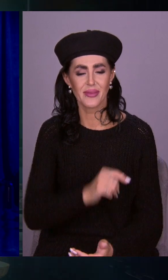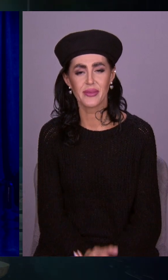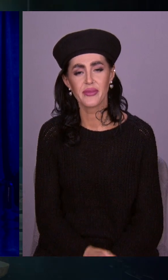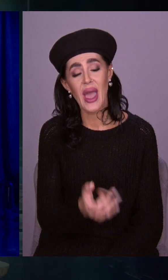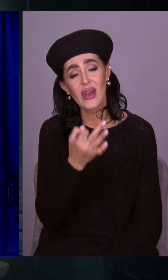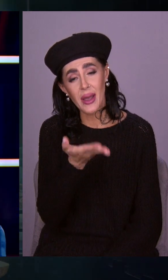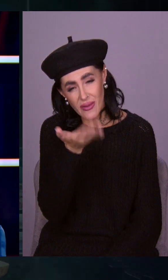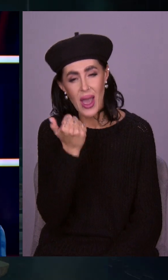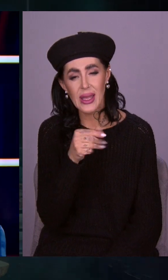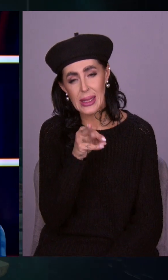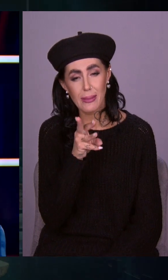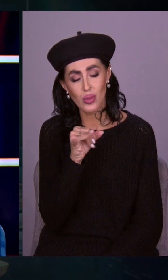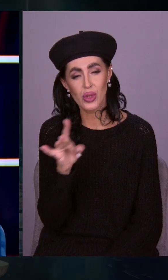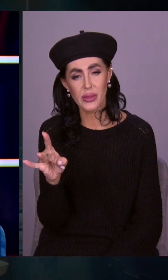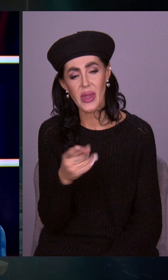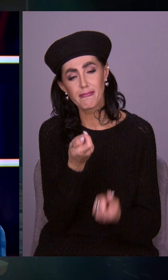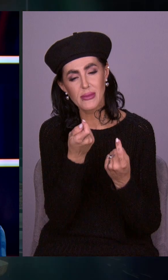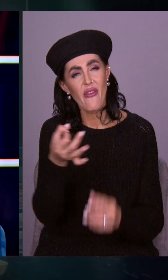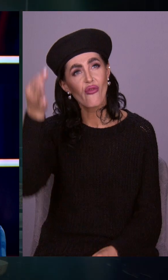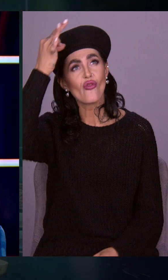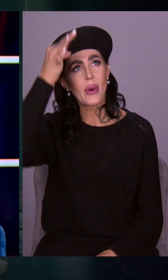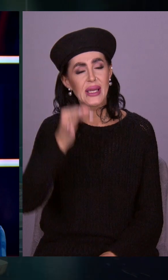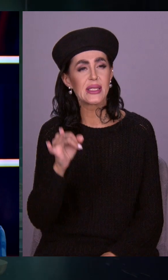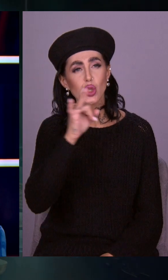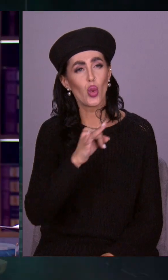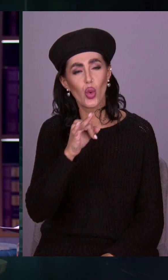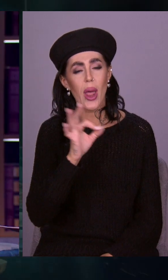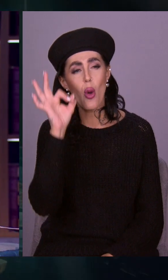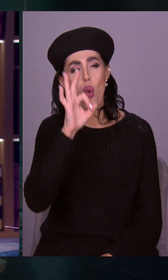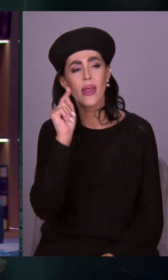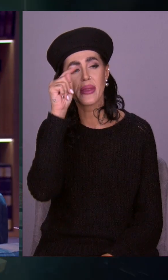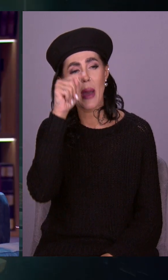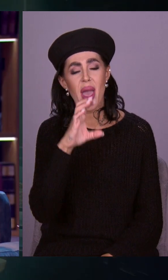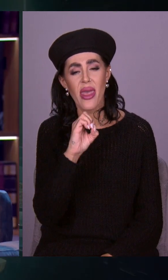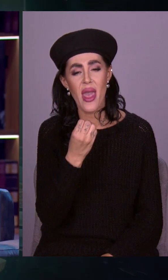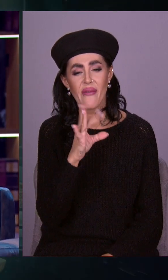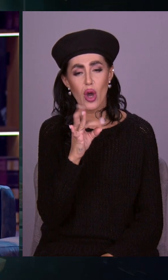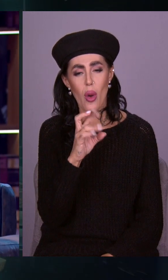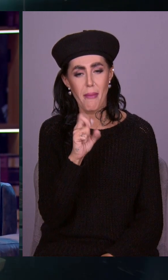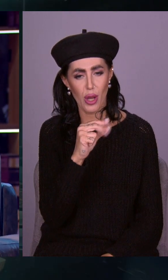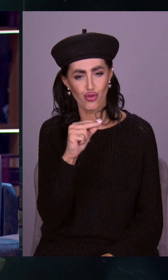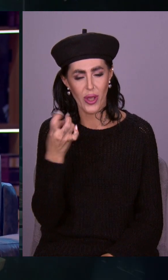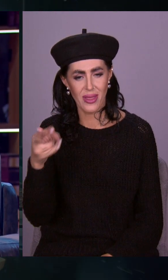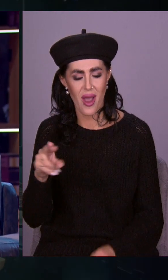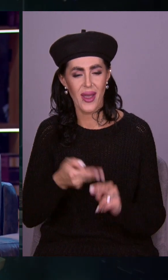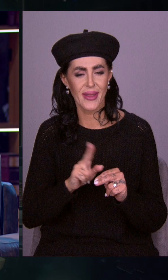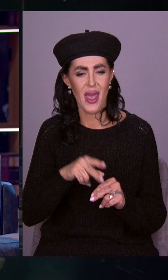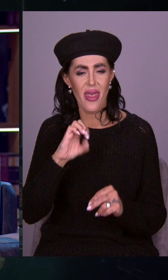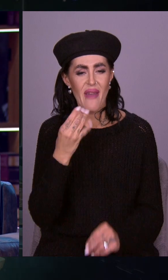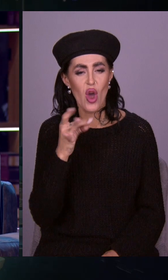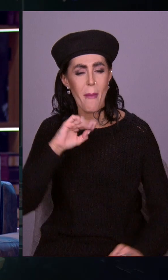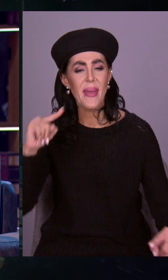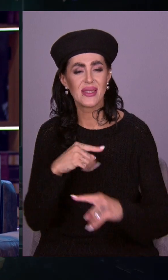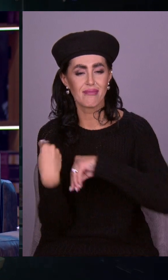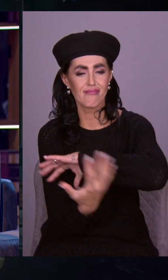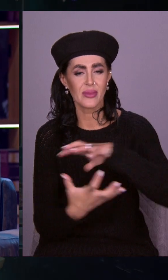згадати якусь історію з Євробачення, яка запам'яталася тобі і запам'ятається нам? Ну, я,